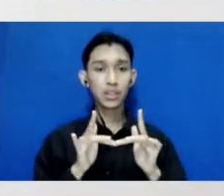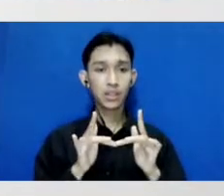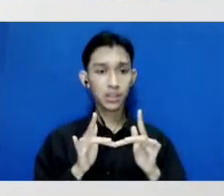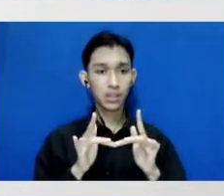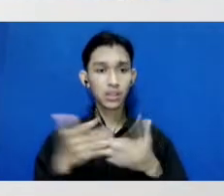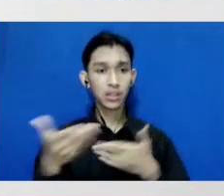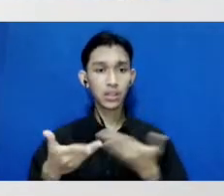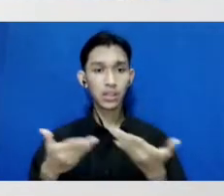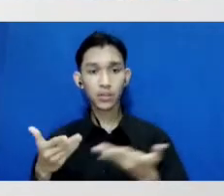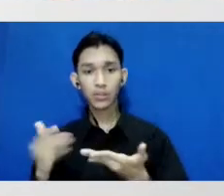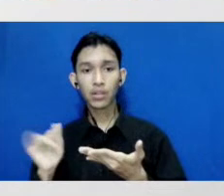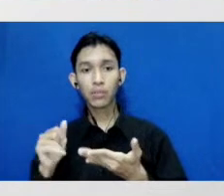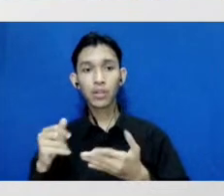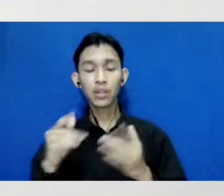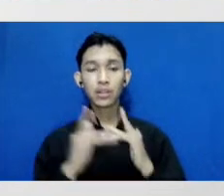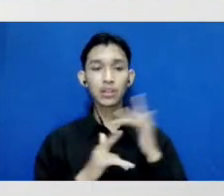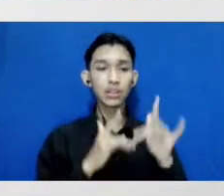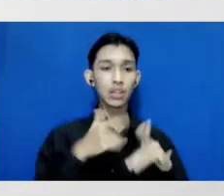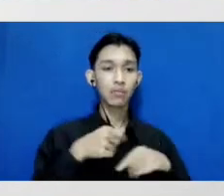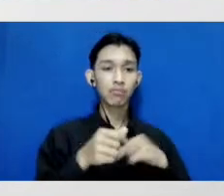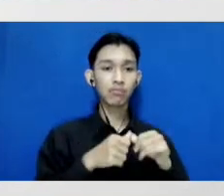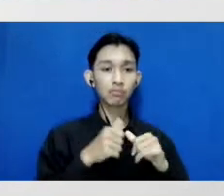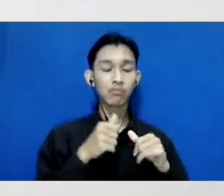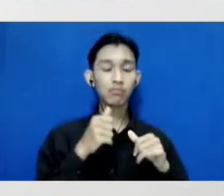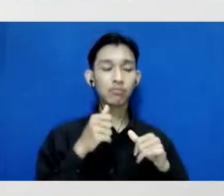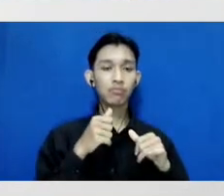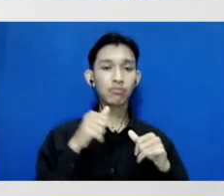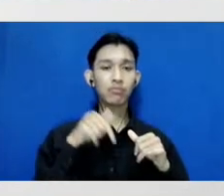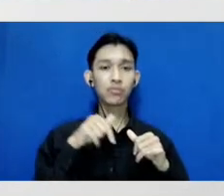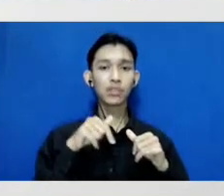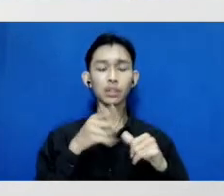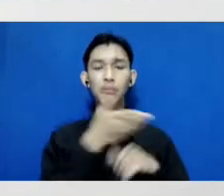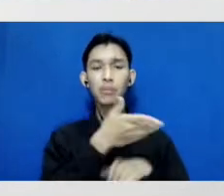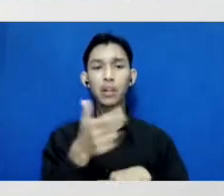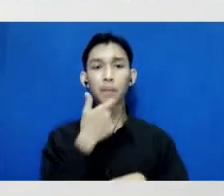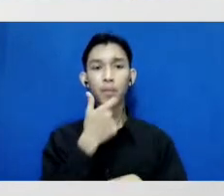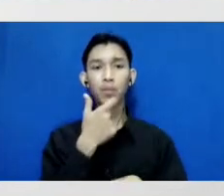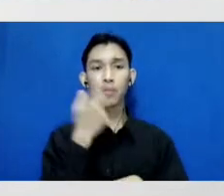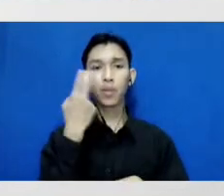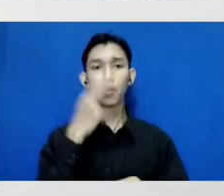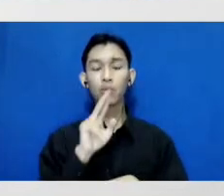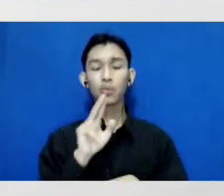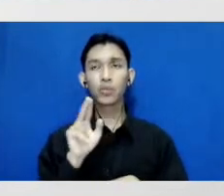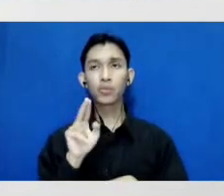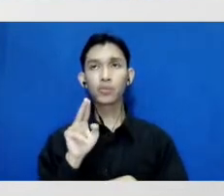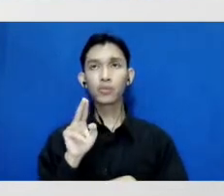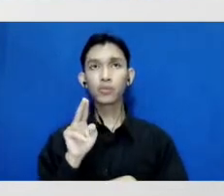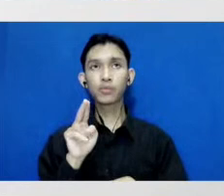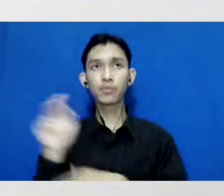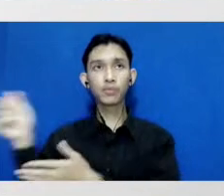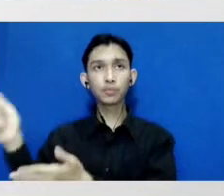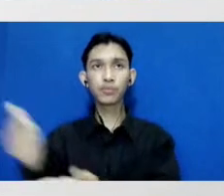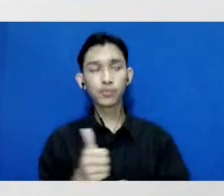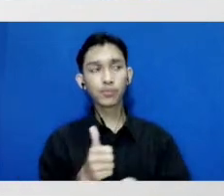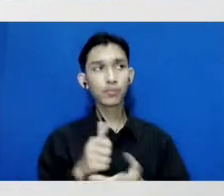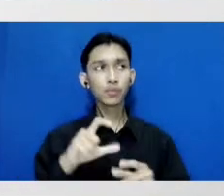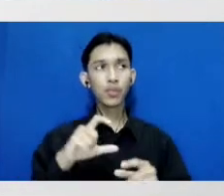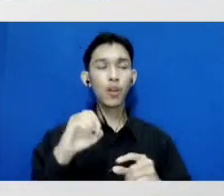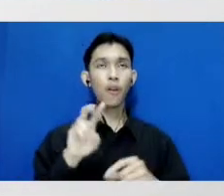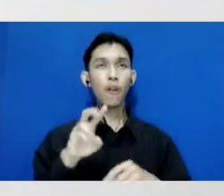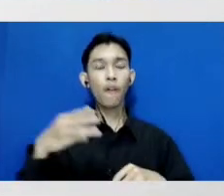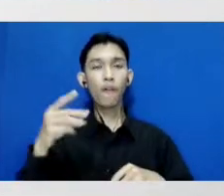adalah pengembangan dari, mereka mencoba untuk mengcover ekonomi digital. Jika GDPR